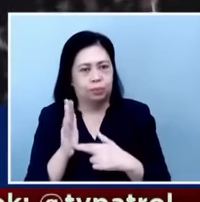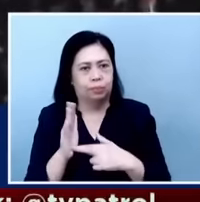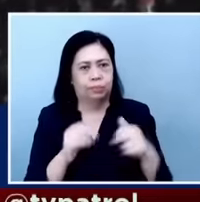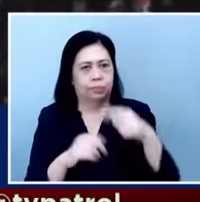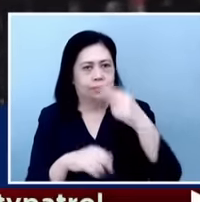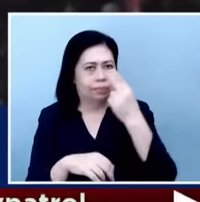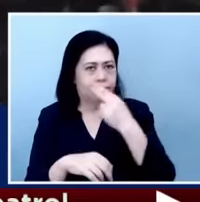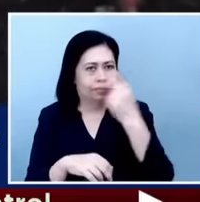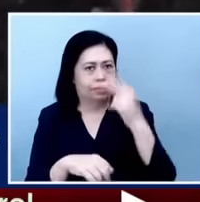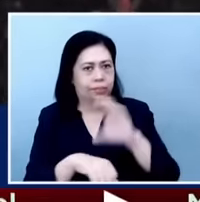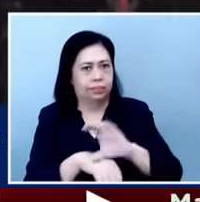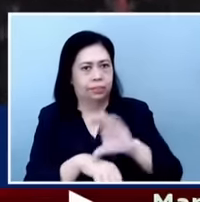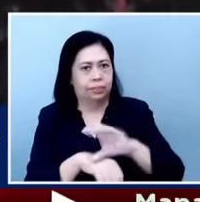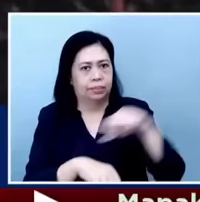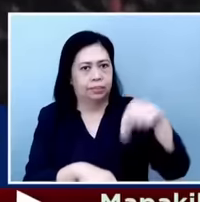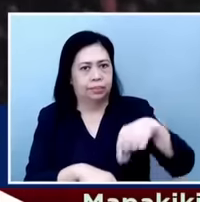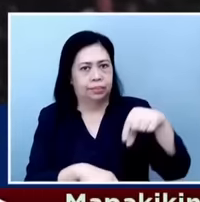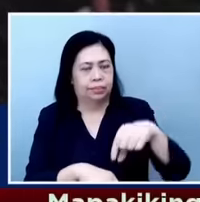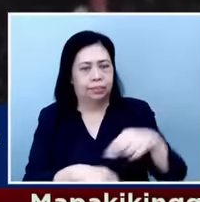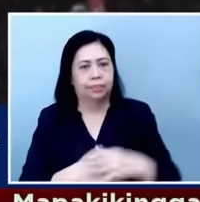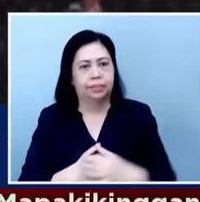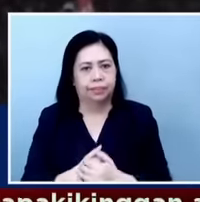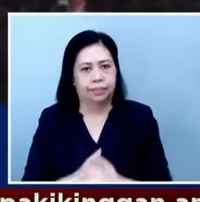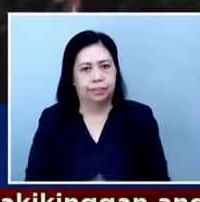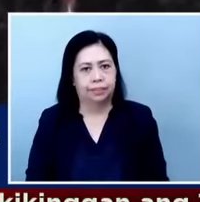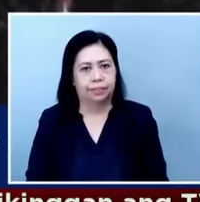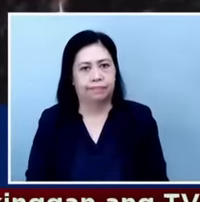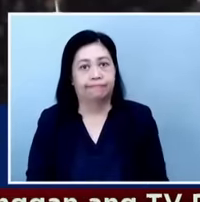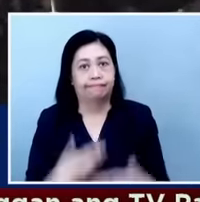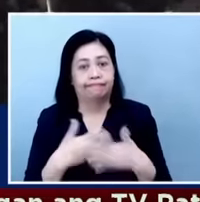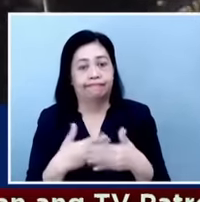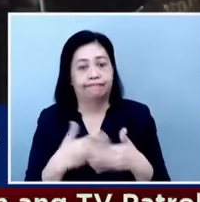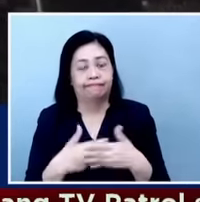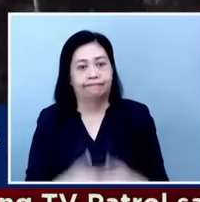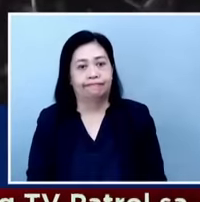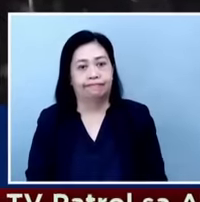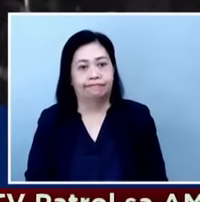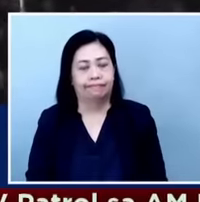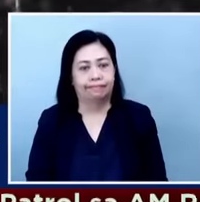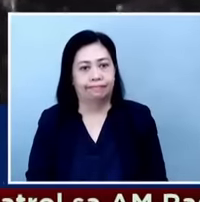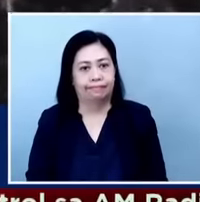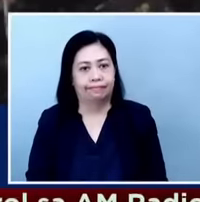katoliko ng Quiapo Church. Ayan na po. Malapit na. Ayon. Ayan na.